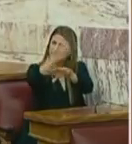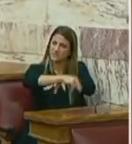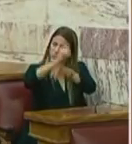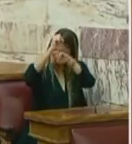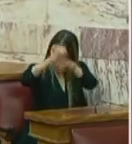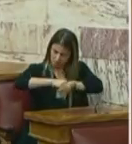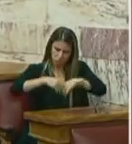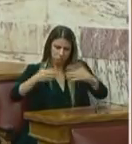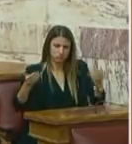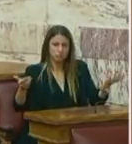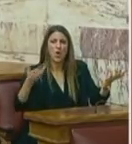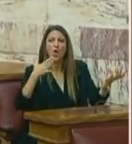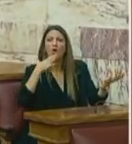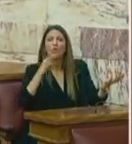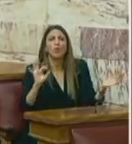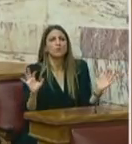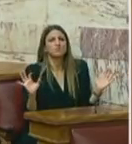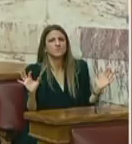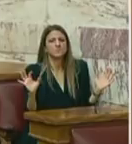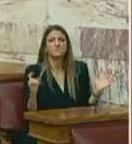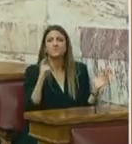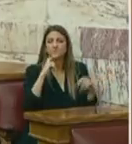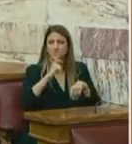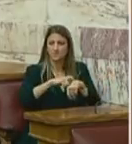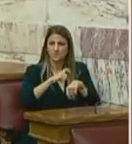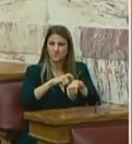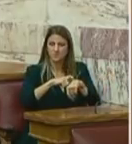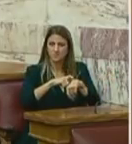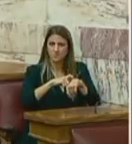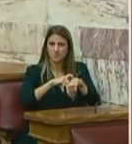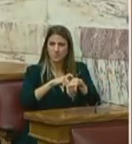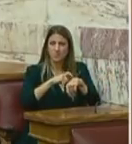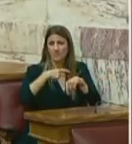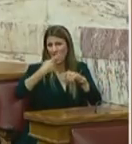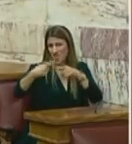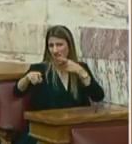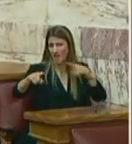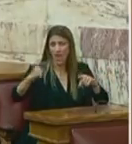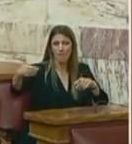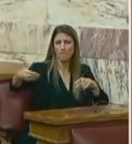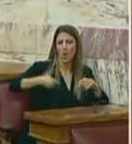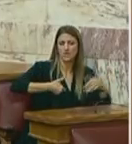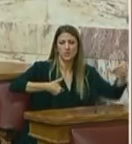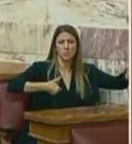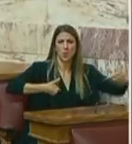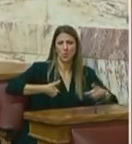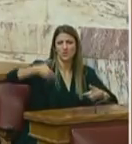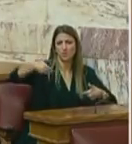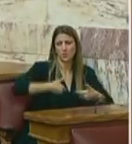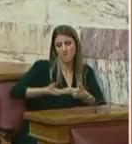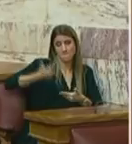διότι είναι τελείως διαφορετικό αυτό σε σχέση με άλλες προτάσεις που έχουν κατατεθεί στο παρελθόν και